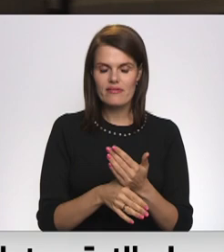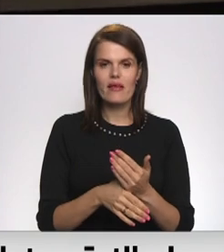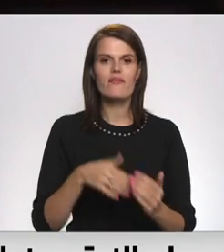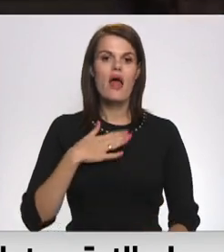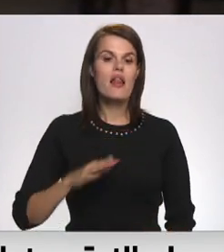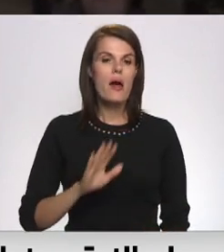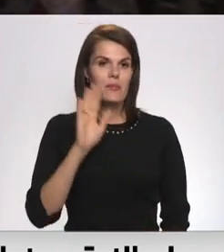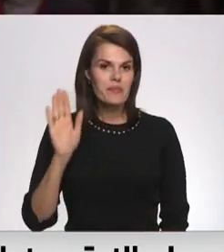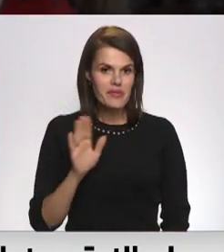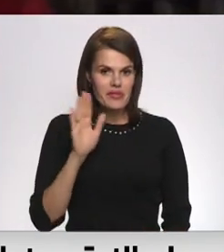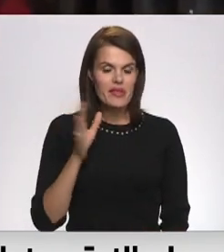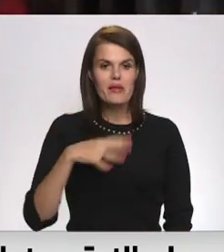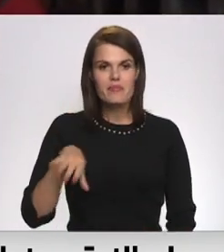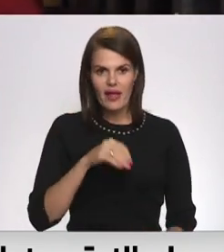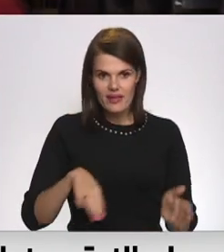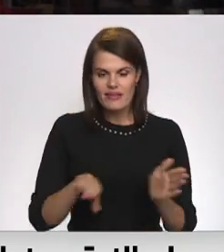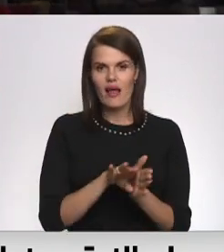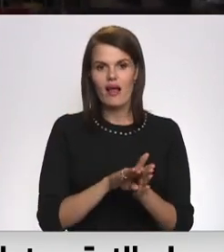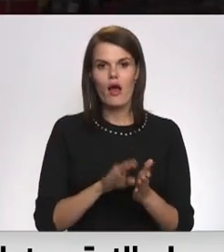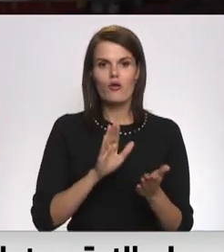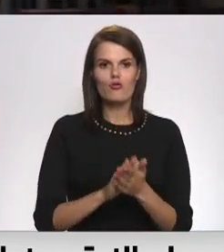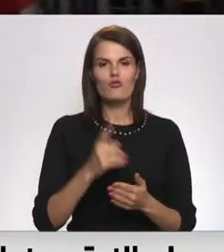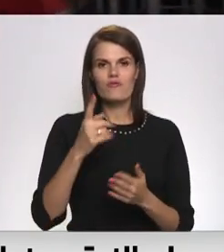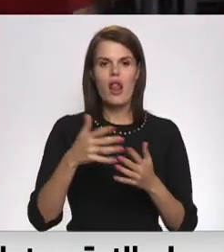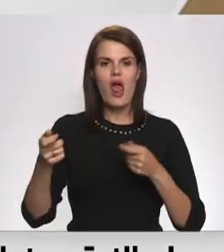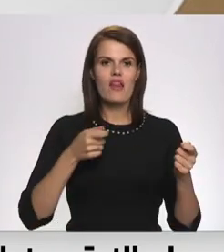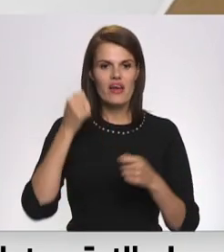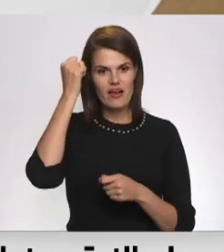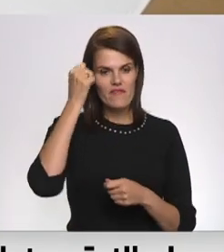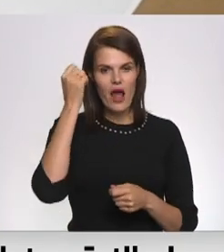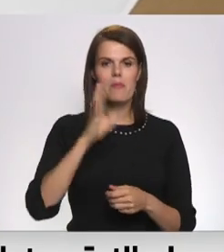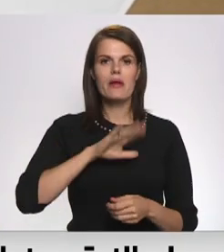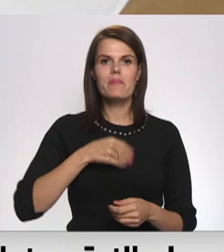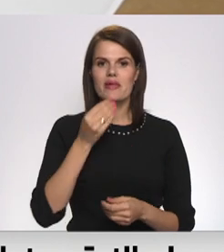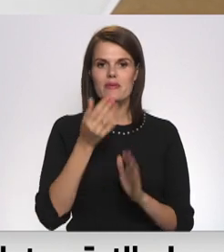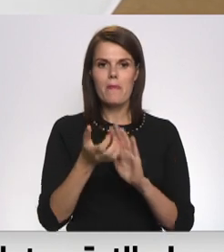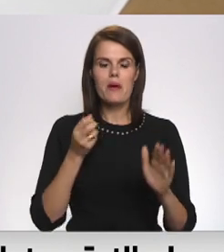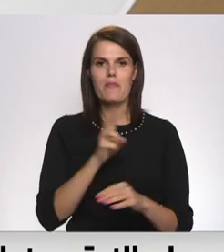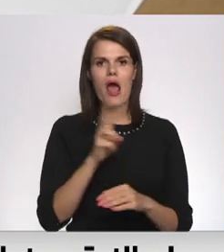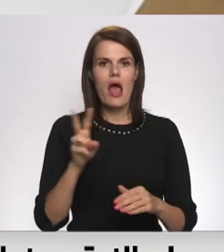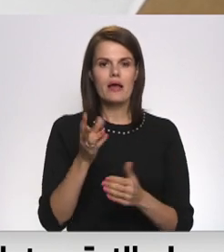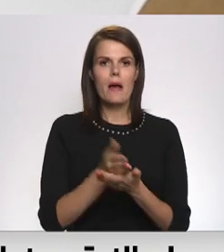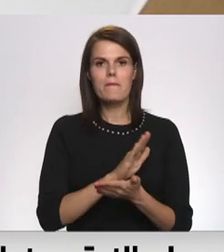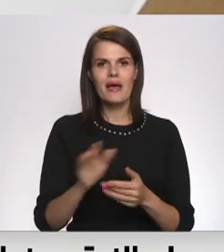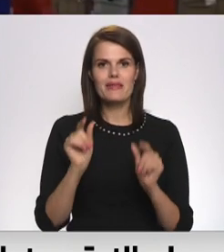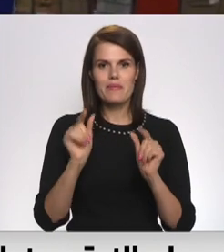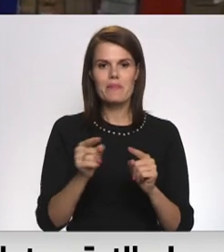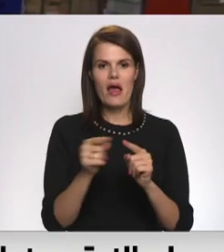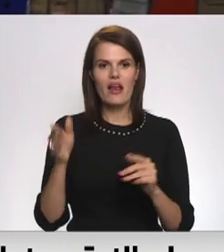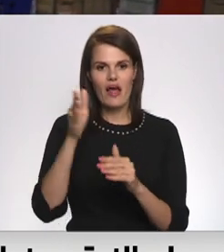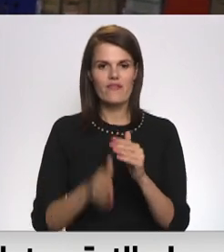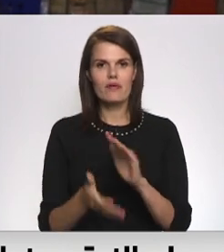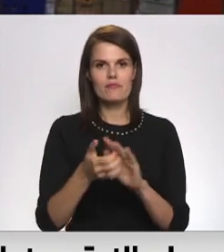Labdien! Esam klāt! Uz vienu no lielveikaliem Valmierā pēc pārtikas, kurai beidzies minimālais derīguma termiņš,